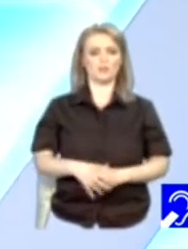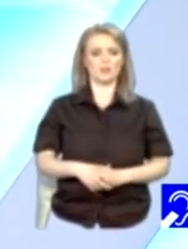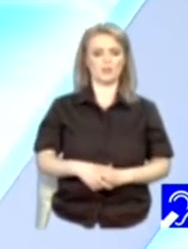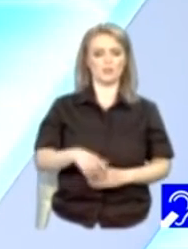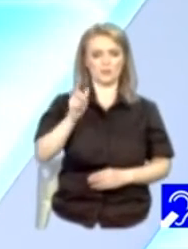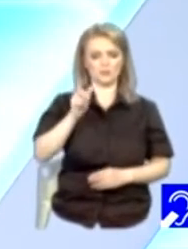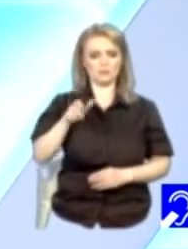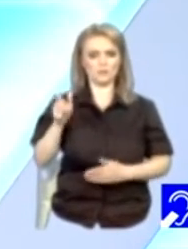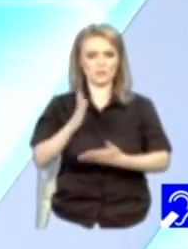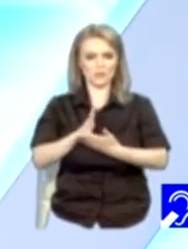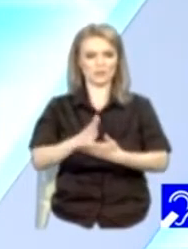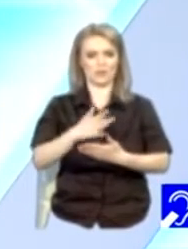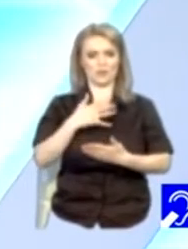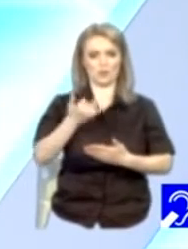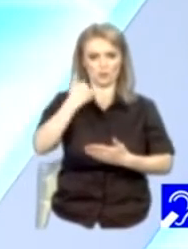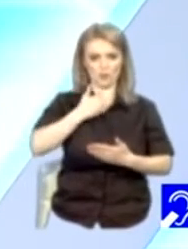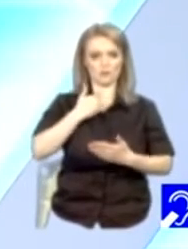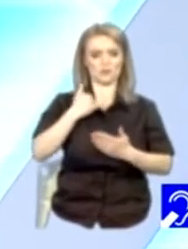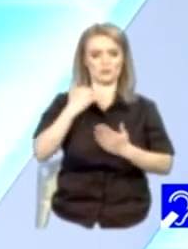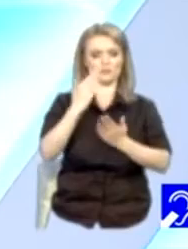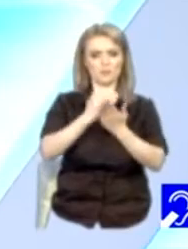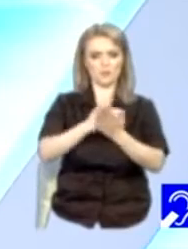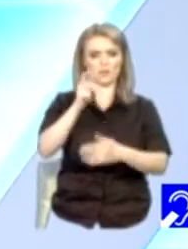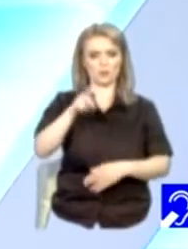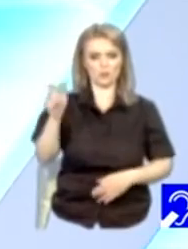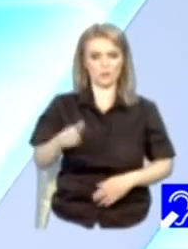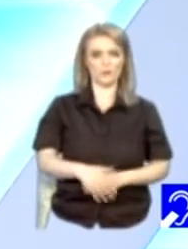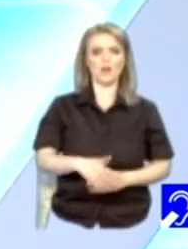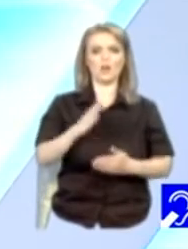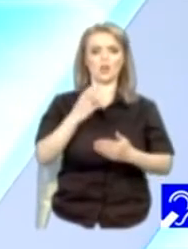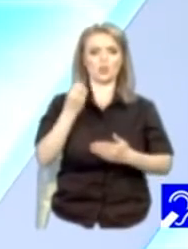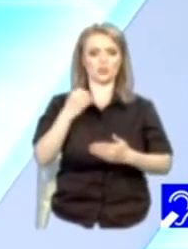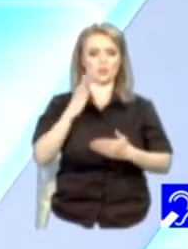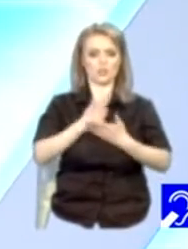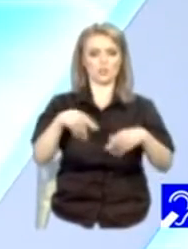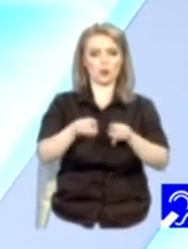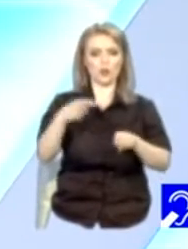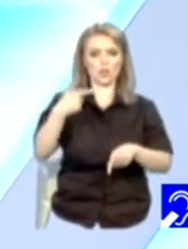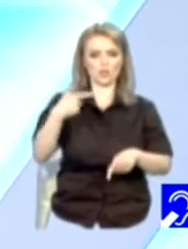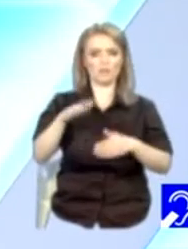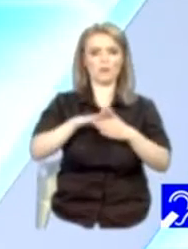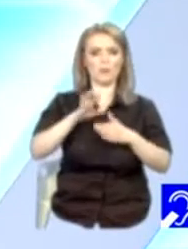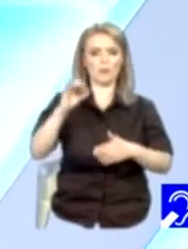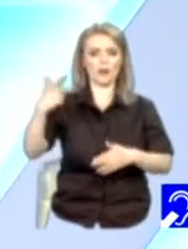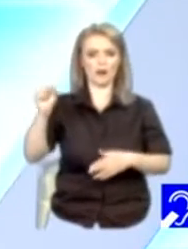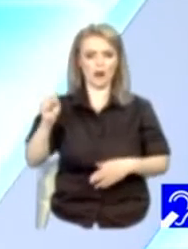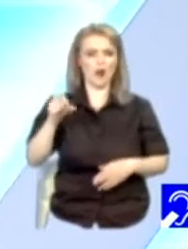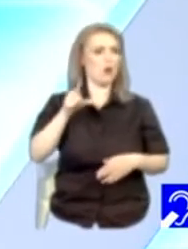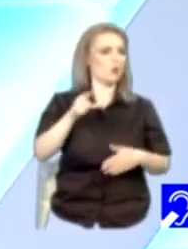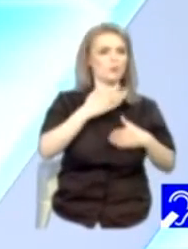țară pentru munca pe care o face pentru drepturile omului și pentru promovarea intereselor cetățenilor, acolo